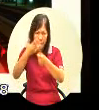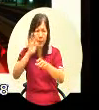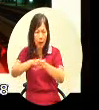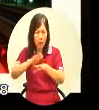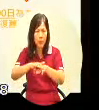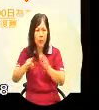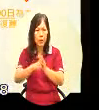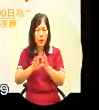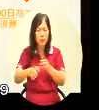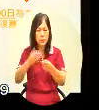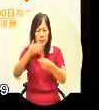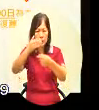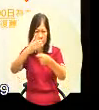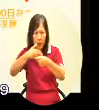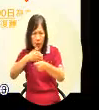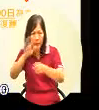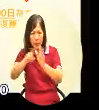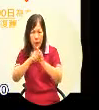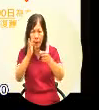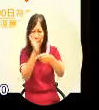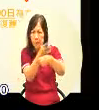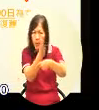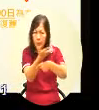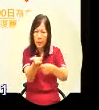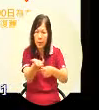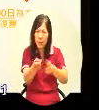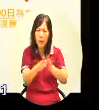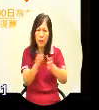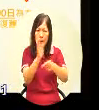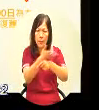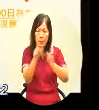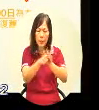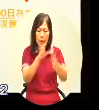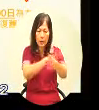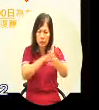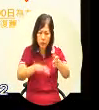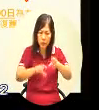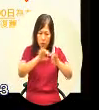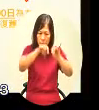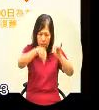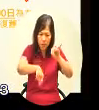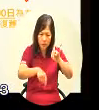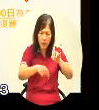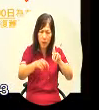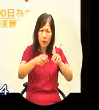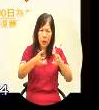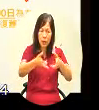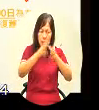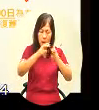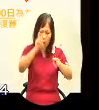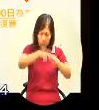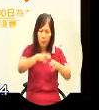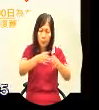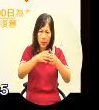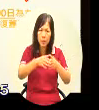是在南边的部分。在北边呢，又有一个左营地下道要封闭的问题。我在这里要讲说，